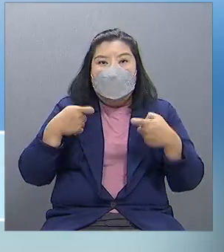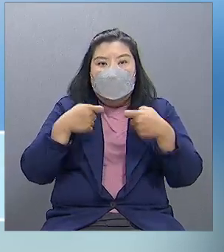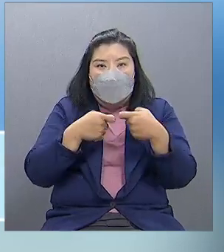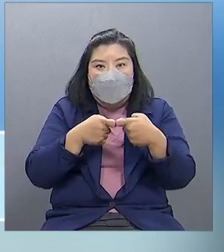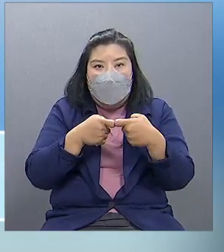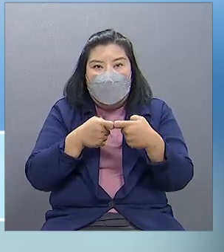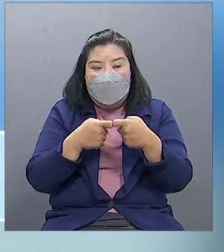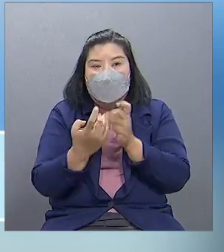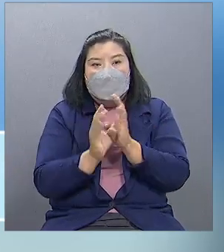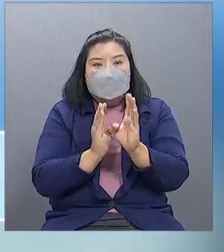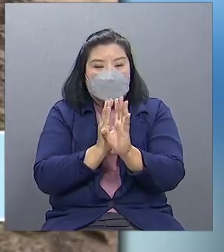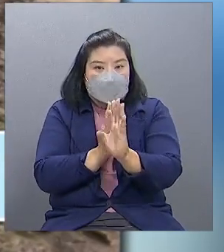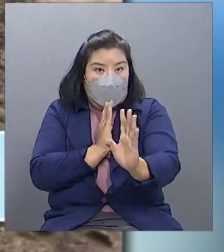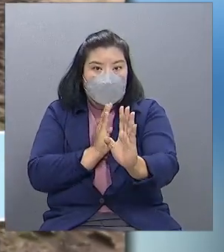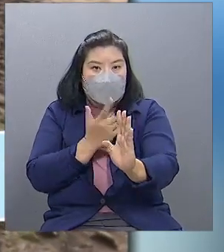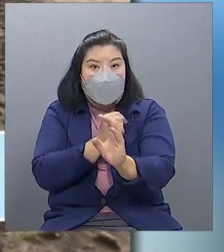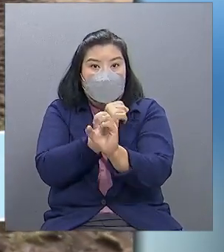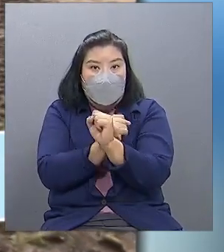ู่ระหวาง ดำเนินการนะคะ